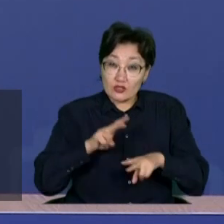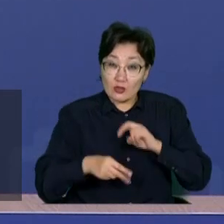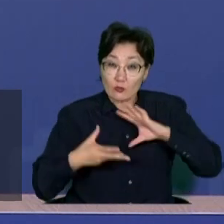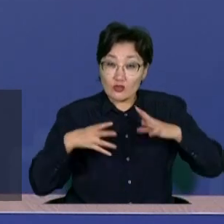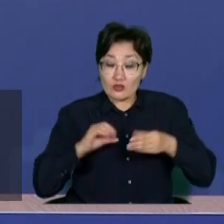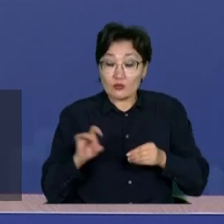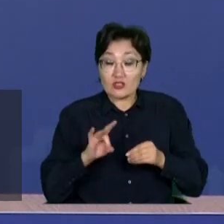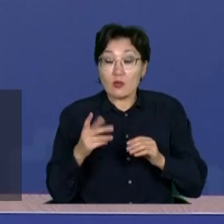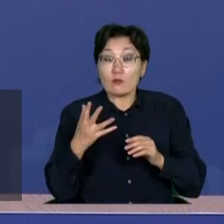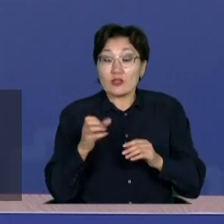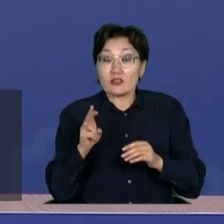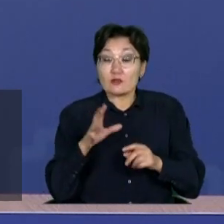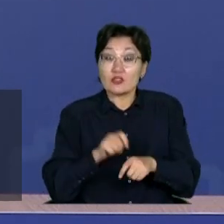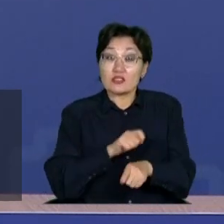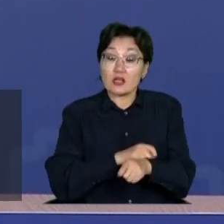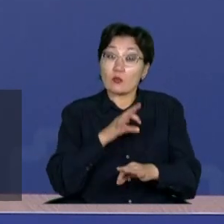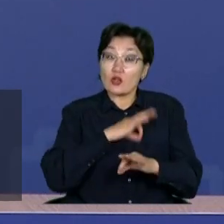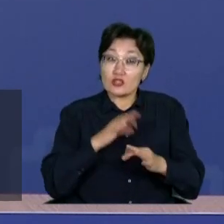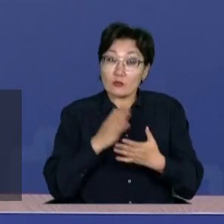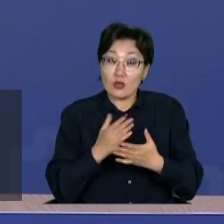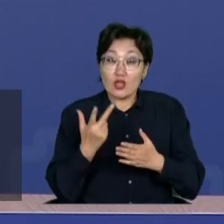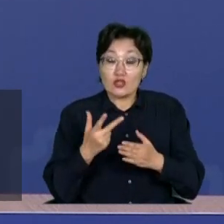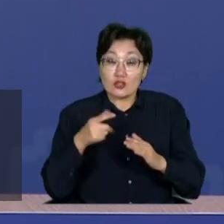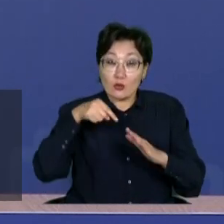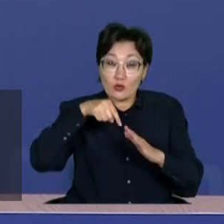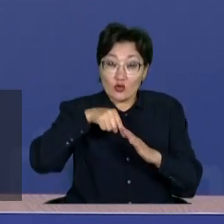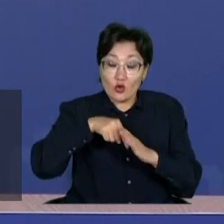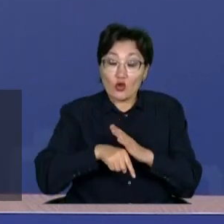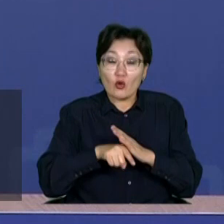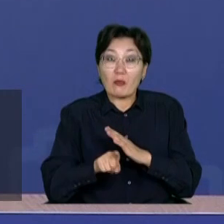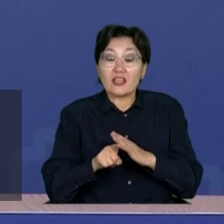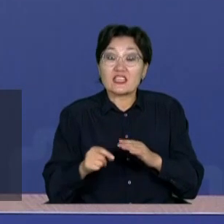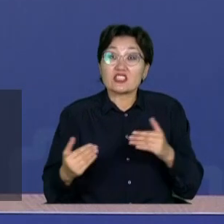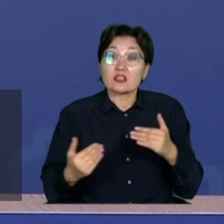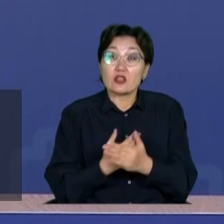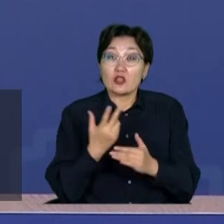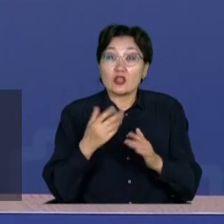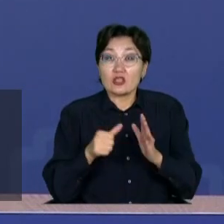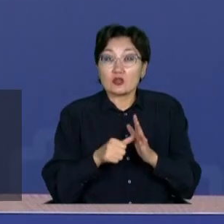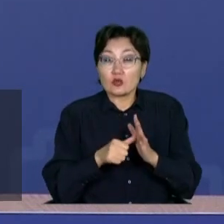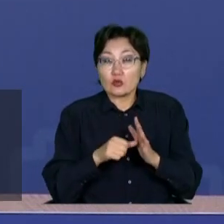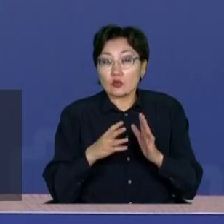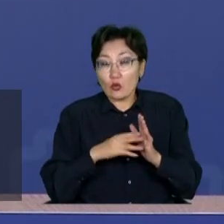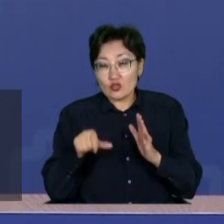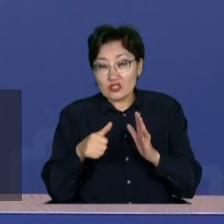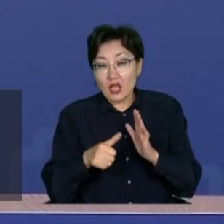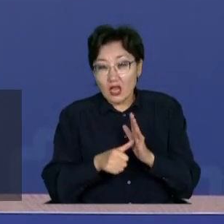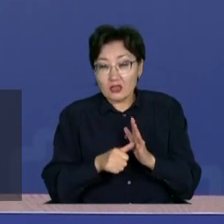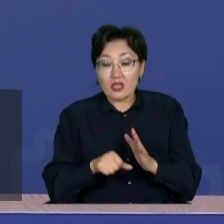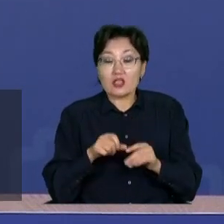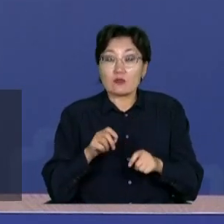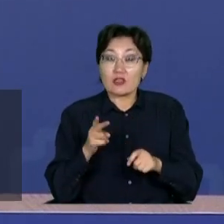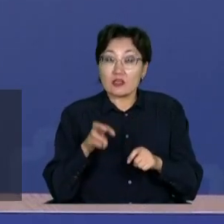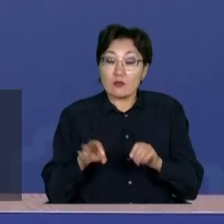көлемі 500 шаршы метр болатын қолданыстағы 3 ұңғыманы жаңарту, 9-6 шақырым магистральдық жерлерді салу және